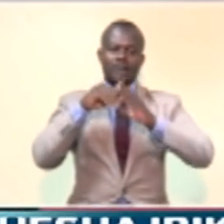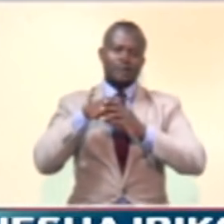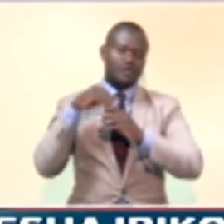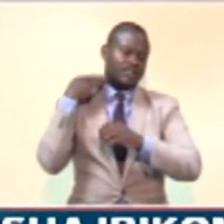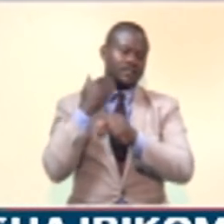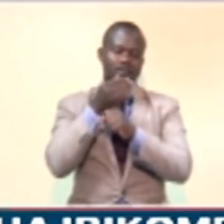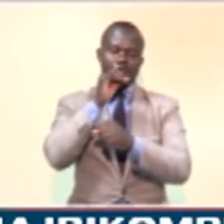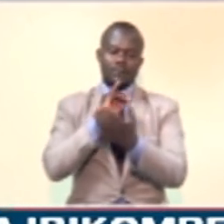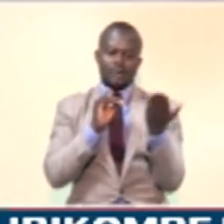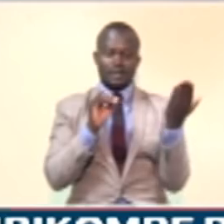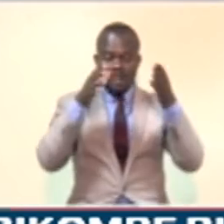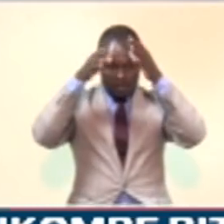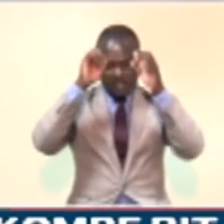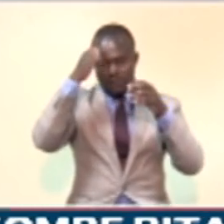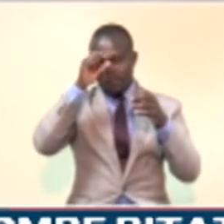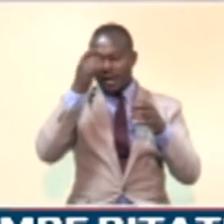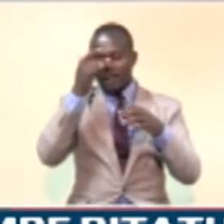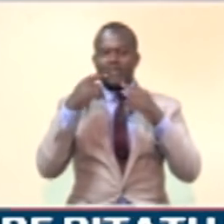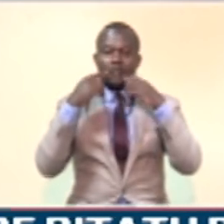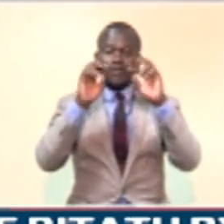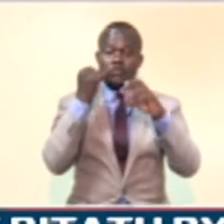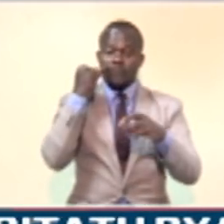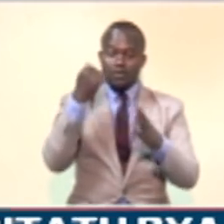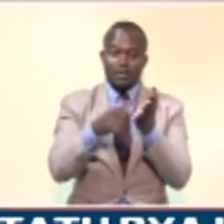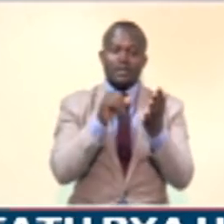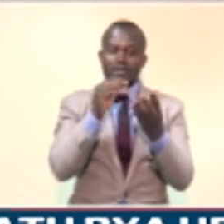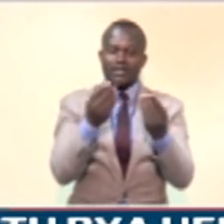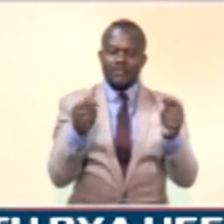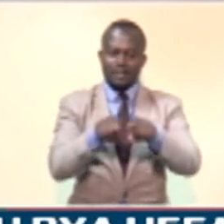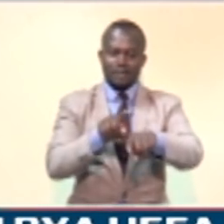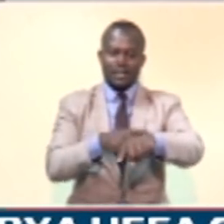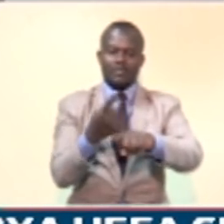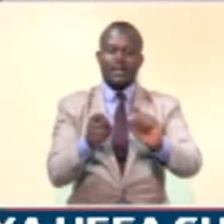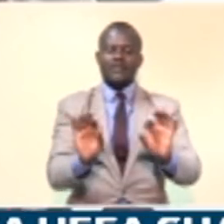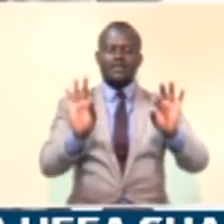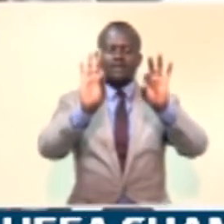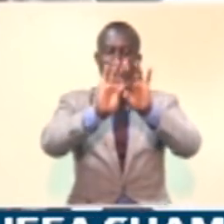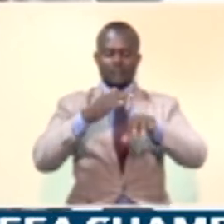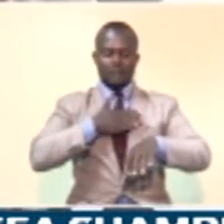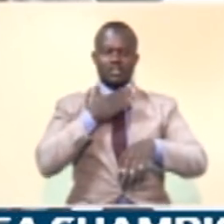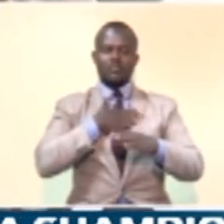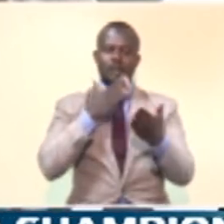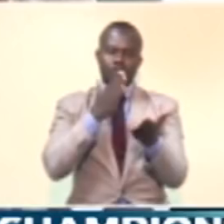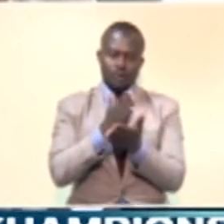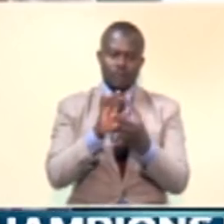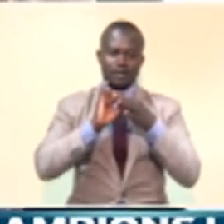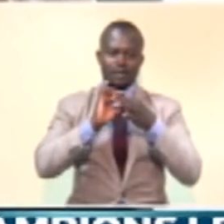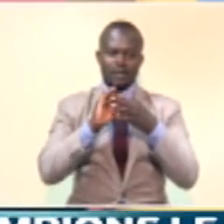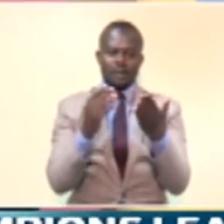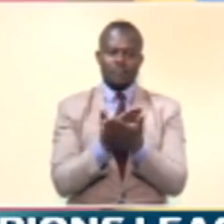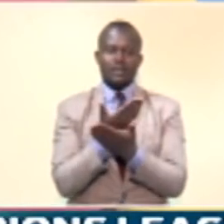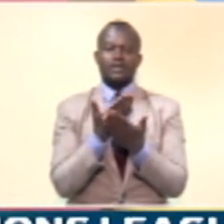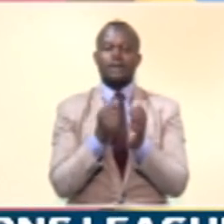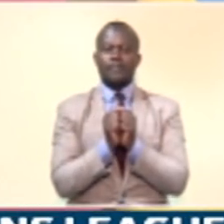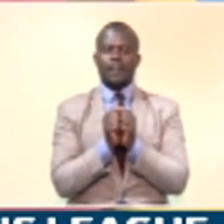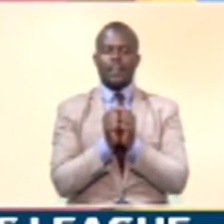genocide yakorewe Abatutsi, Perezida wa Repubulika Paul Kagame yavuze ko nubwo ibibazo bidakemukira rimwe, igikwiye kwishimirwa ari ukuri uyu mubano mushya ubakiyeho.